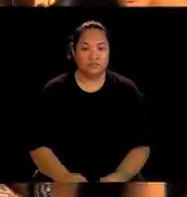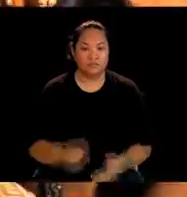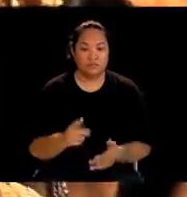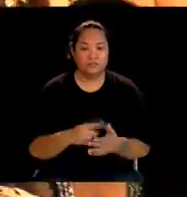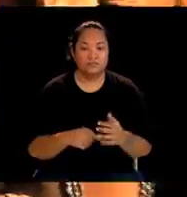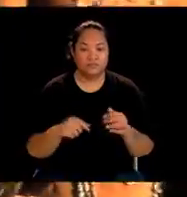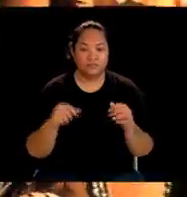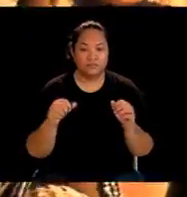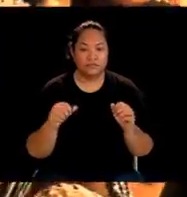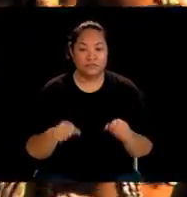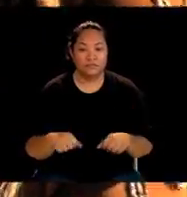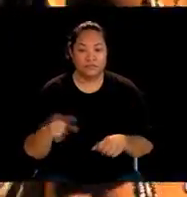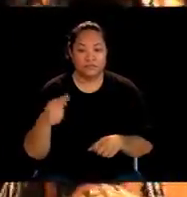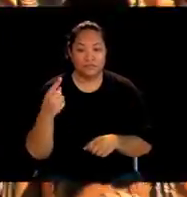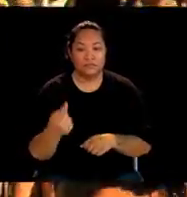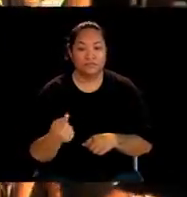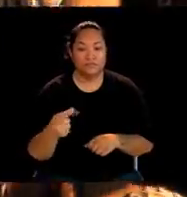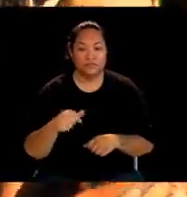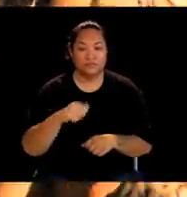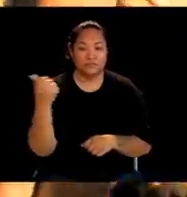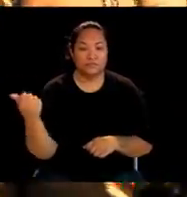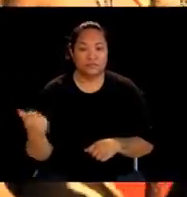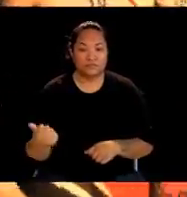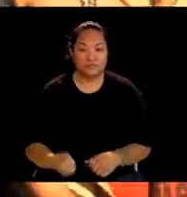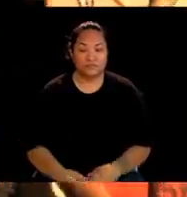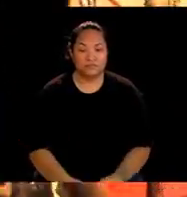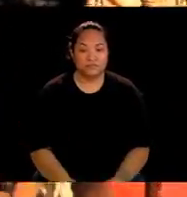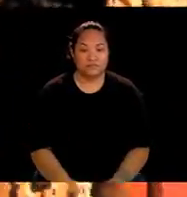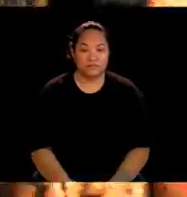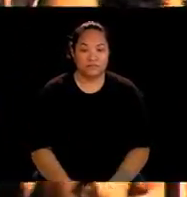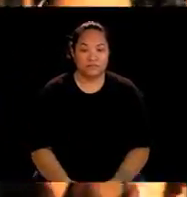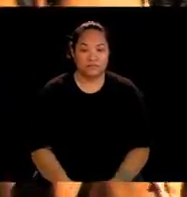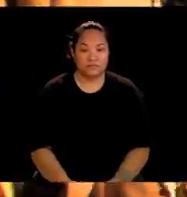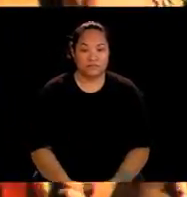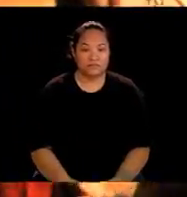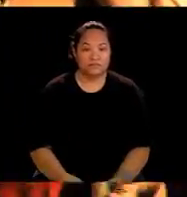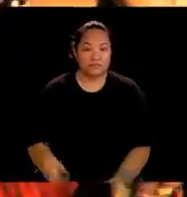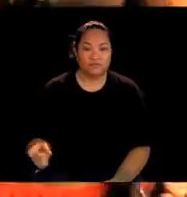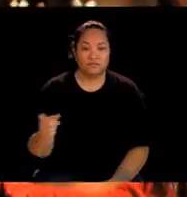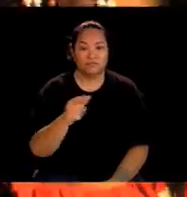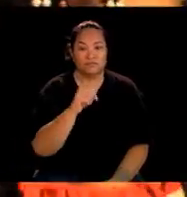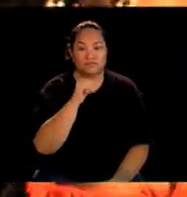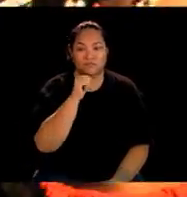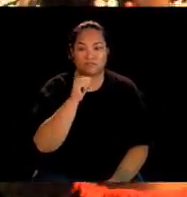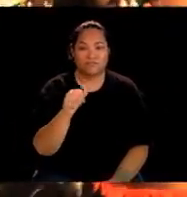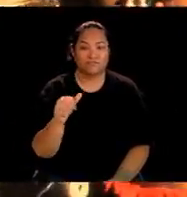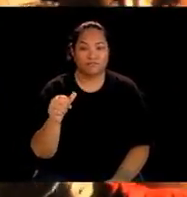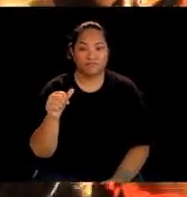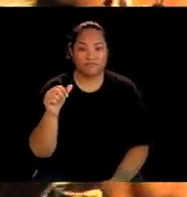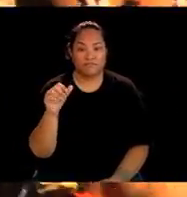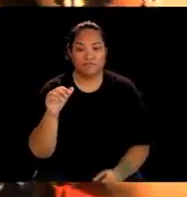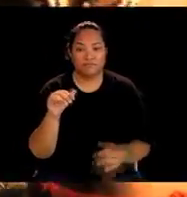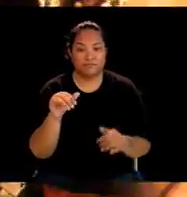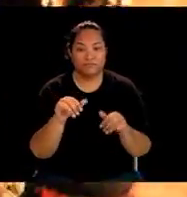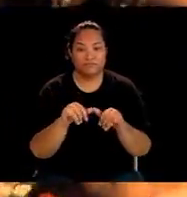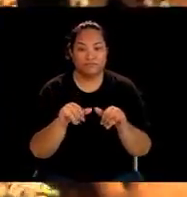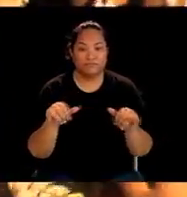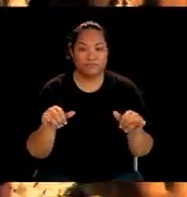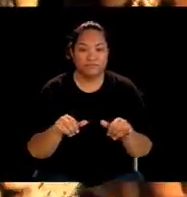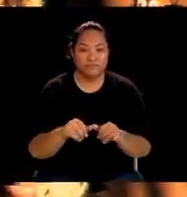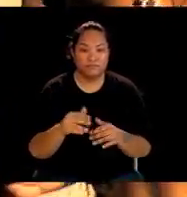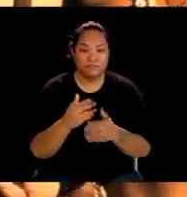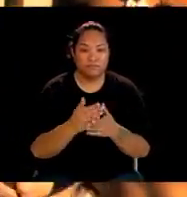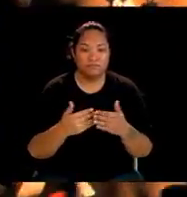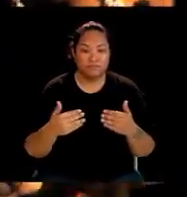Hafa ni nasinyan ihatsa, guato gi ihatsa. Ti tumilong ini nasinyan niha. Guaha